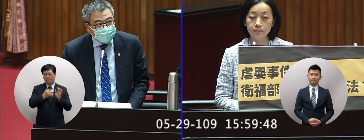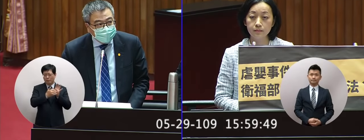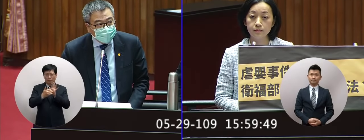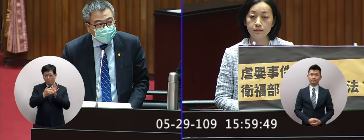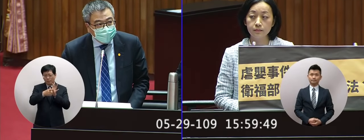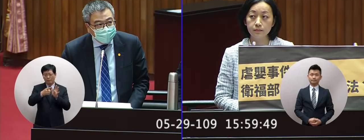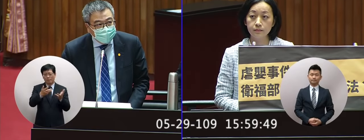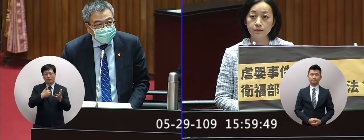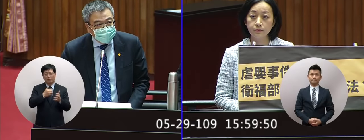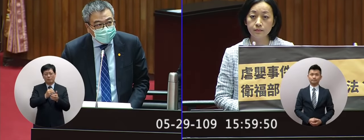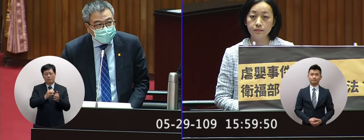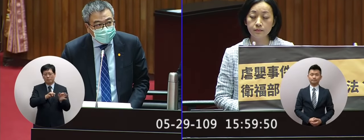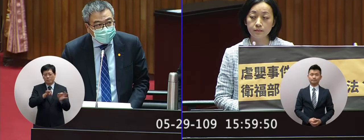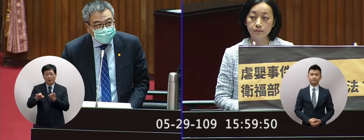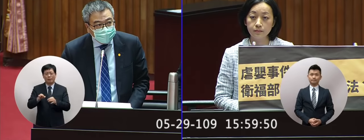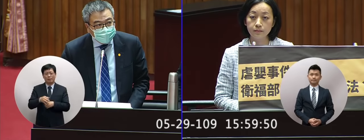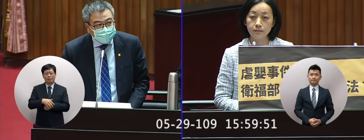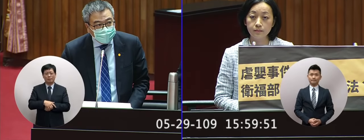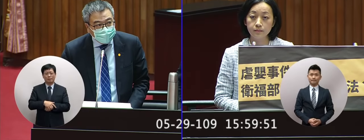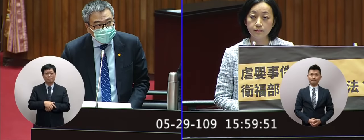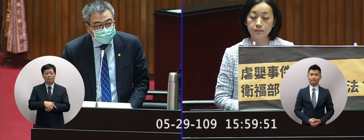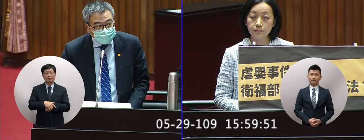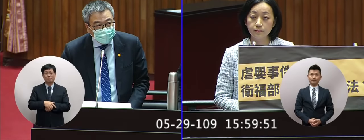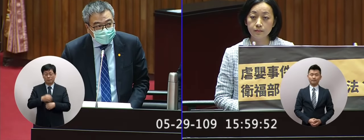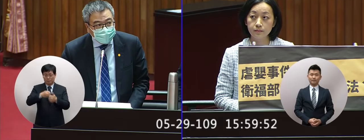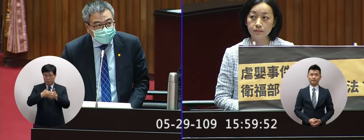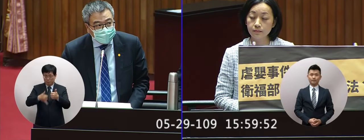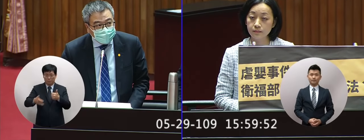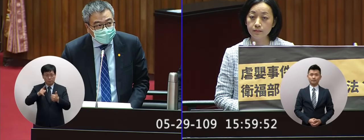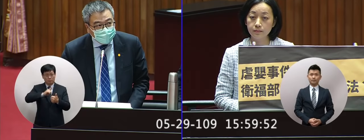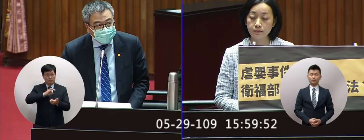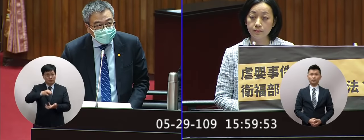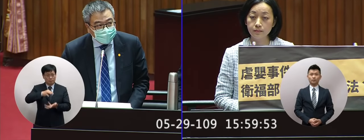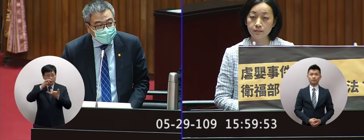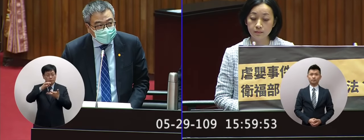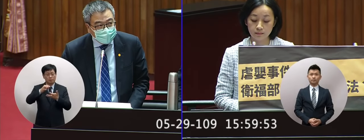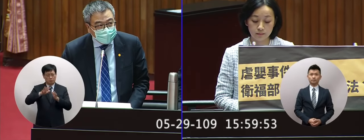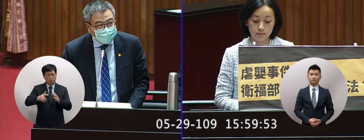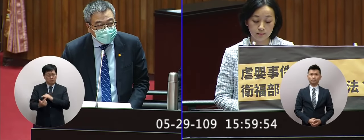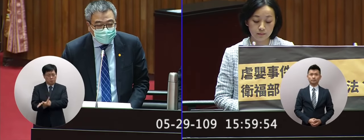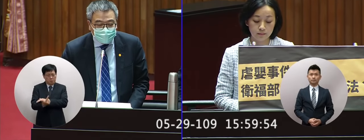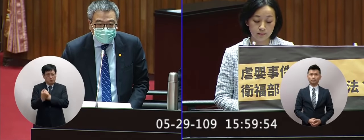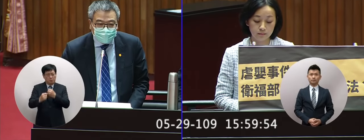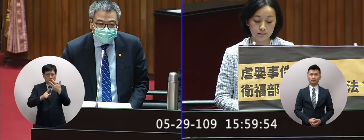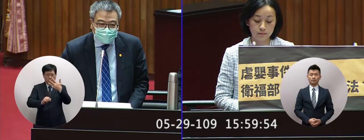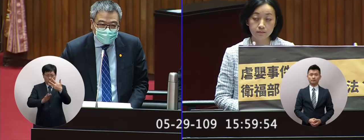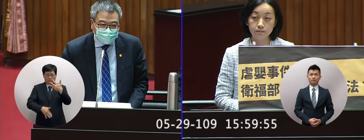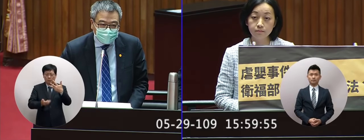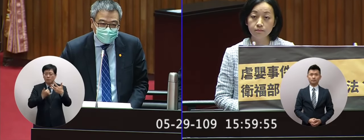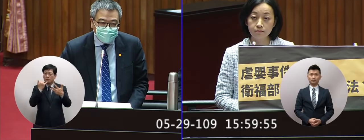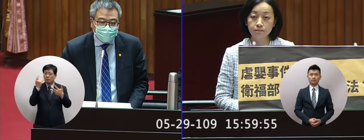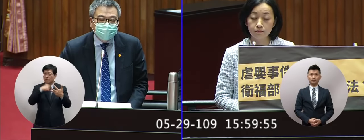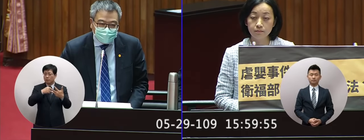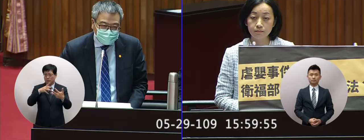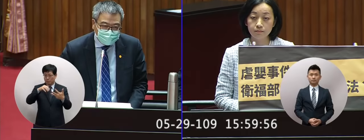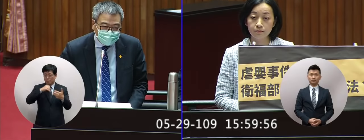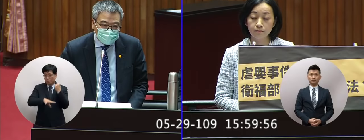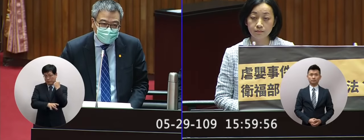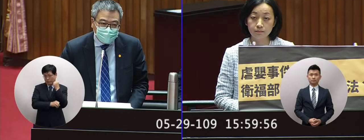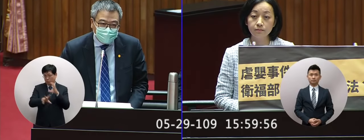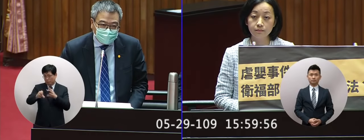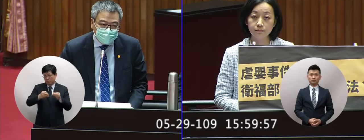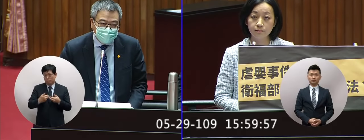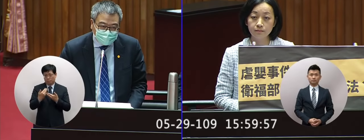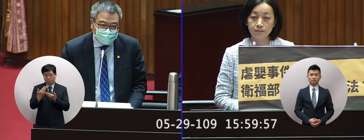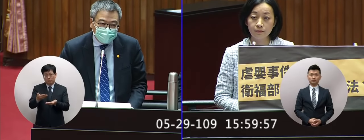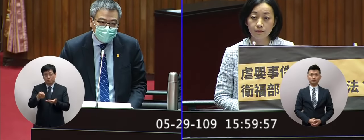那我想在这个委员所特别提示的，我们尽量赶在八月前，是不是可以把一些基本的资料